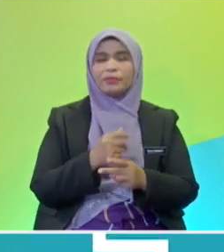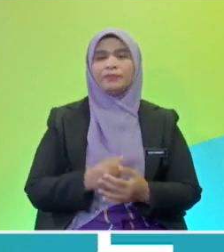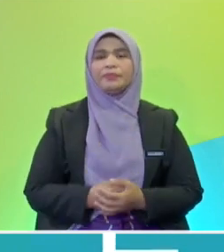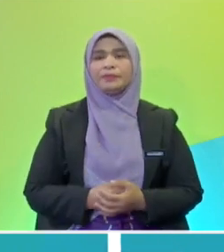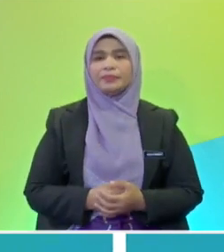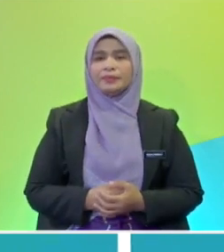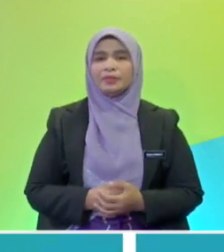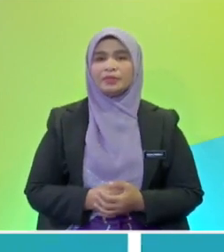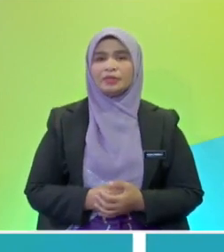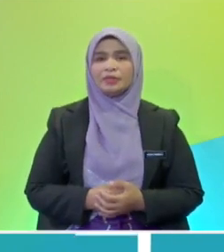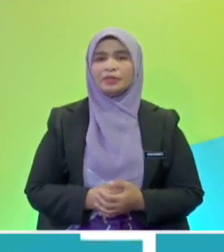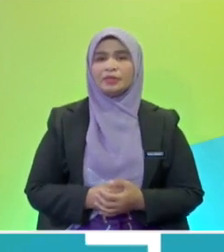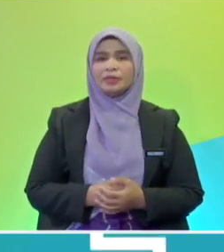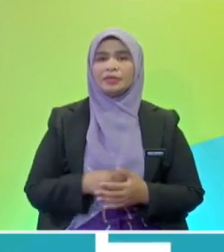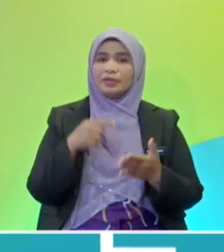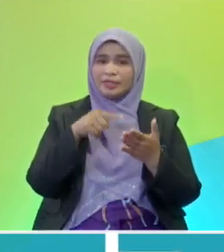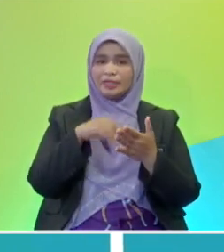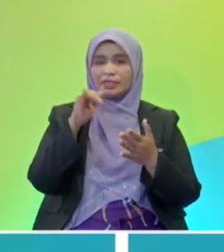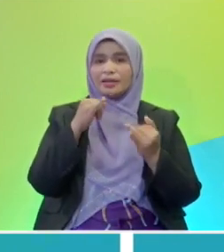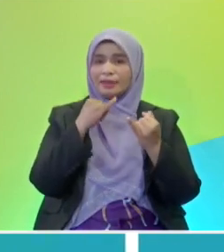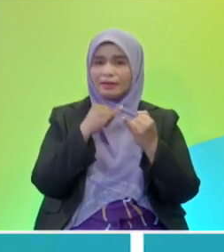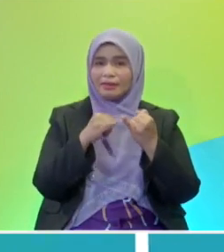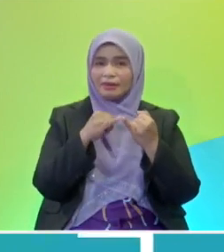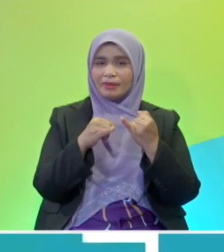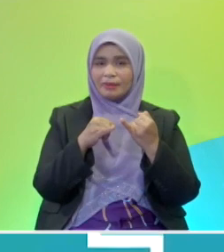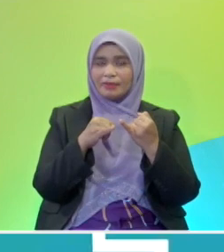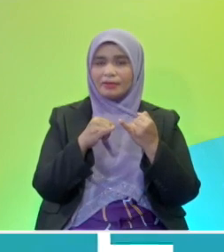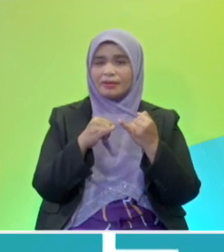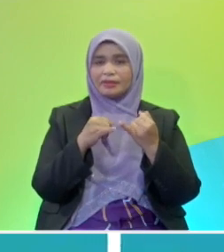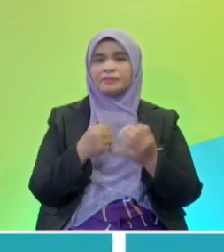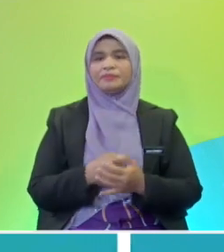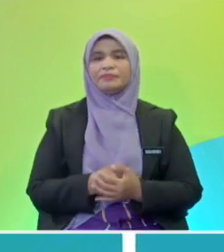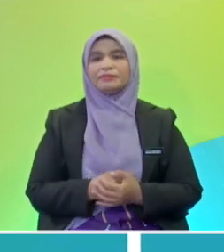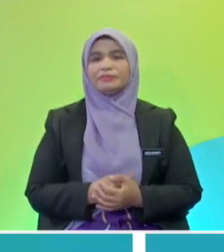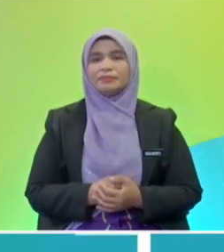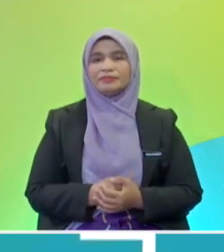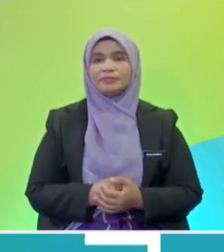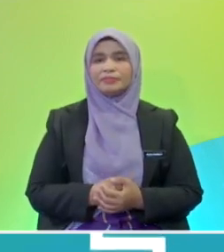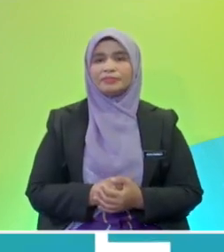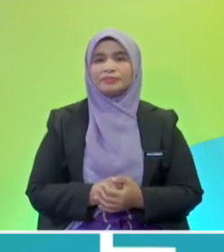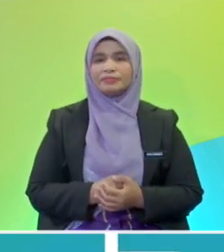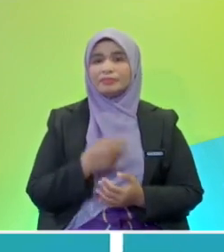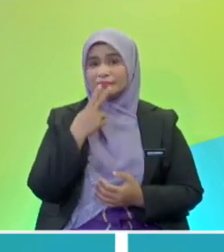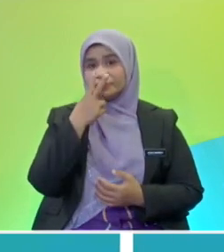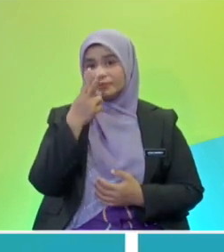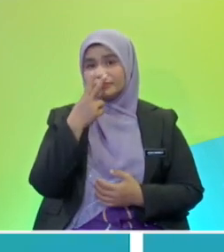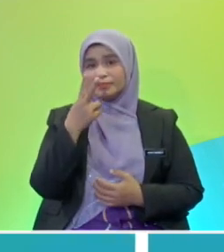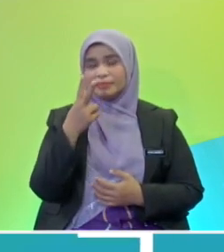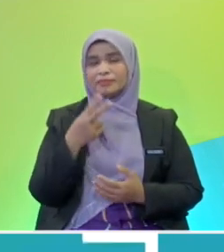sini okey ini yang terakhir masuk turun semula ke bawah cucuk ke belakang